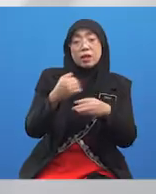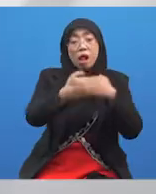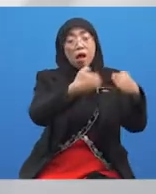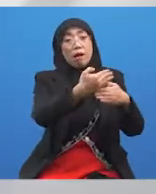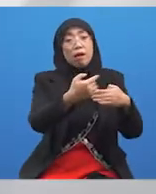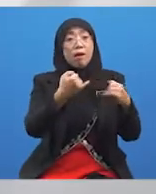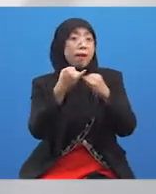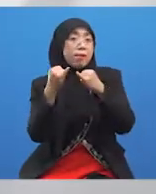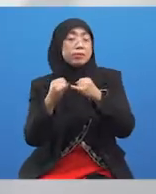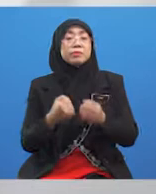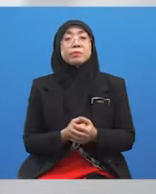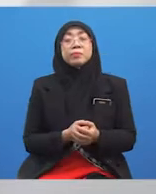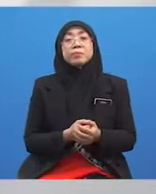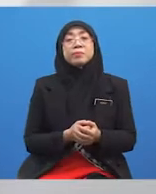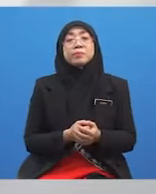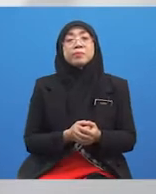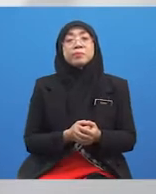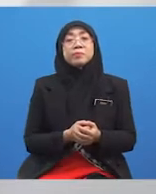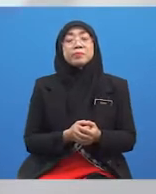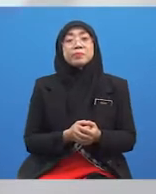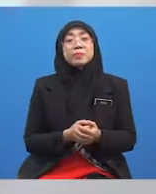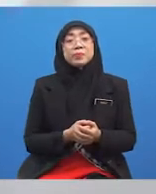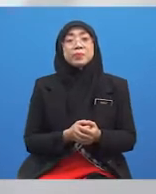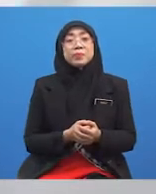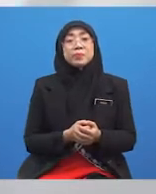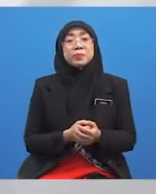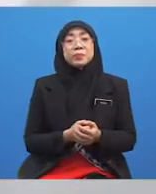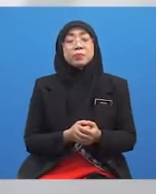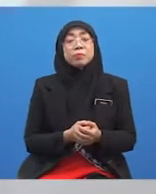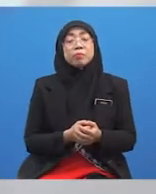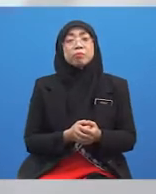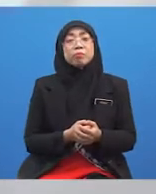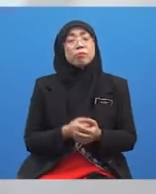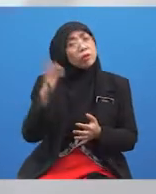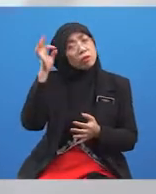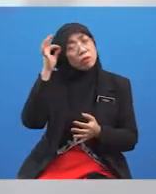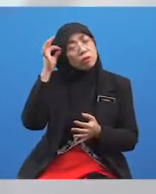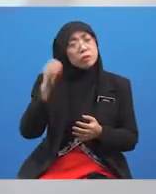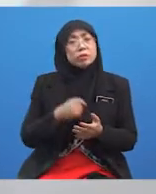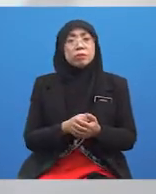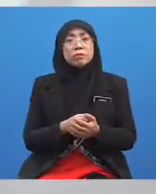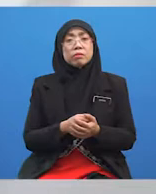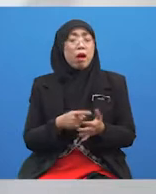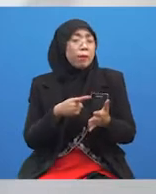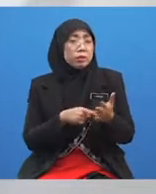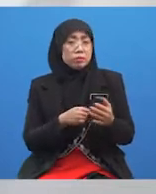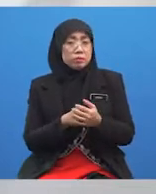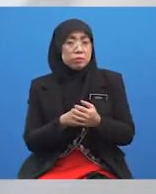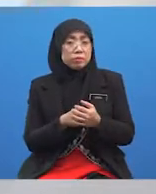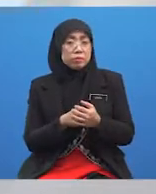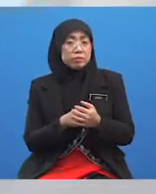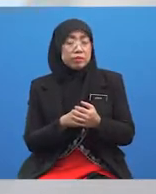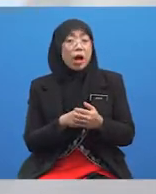adalah seperti berikut. Cadangan jawapan, fakta 1, menilai alternatif. Huraian, pengguna